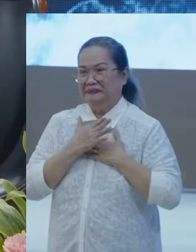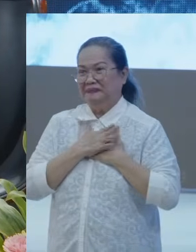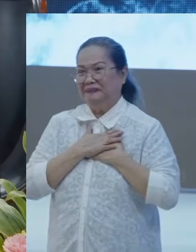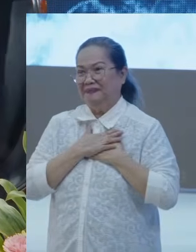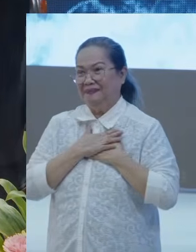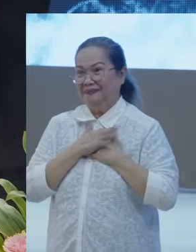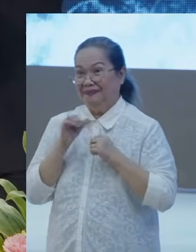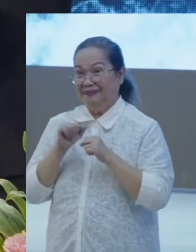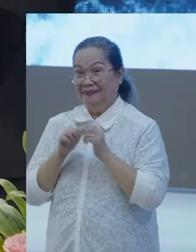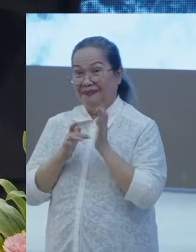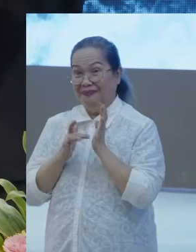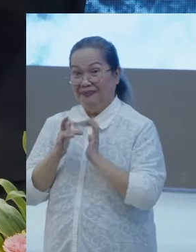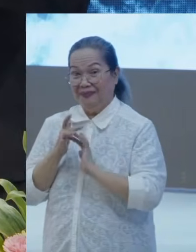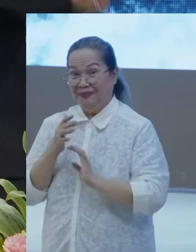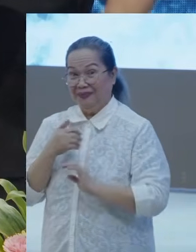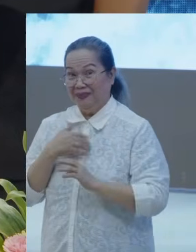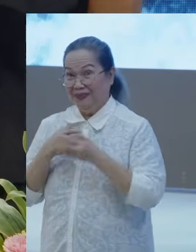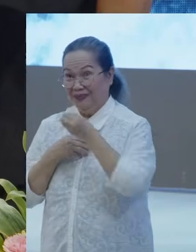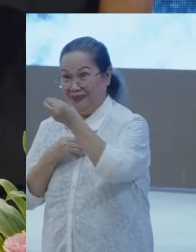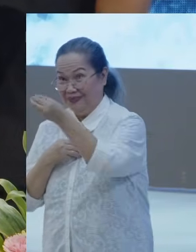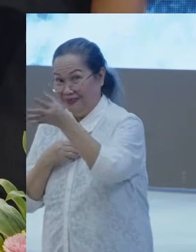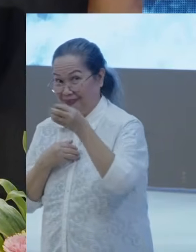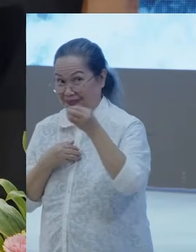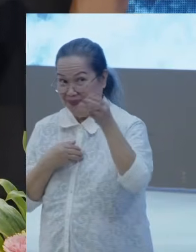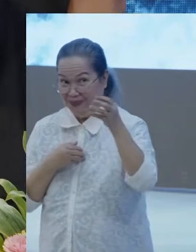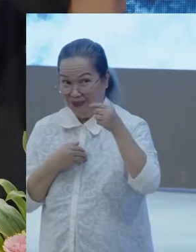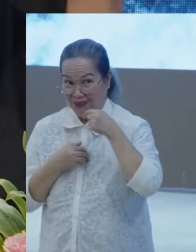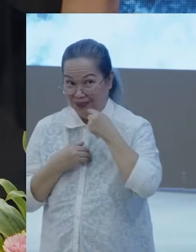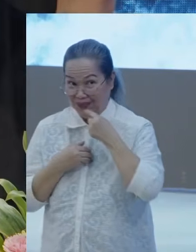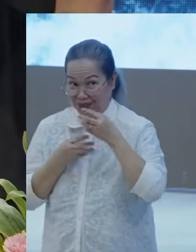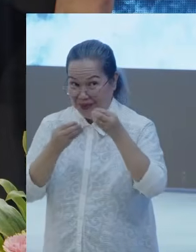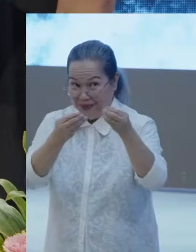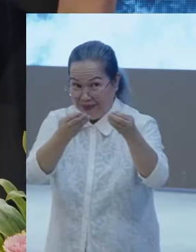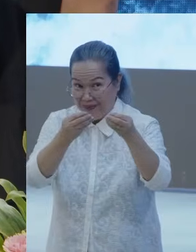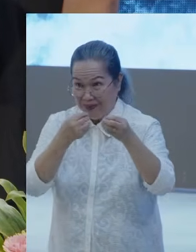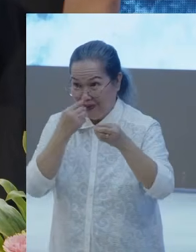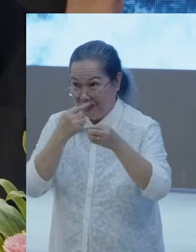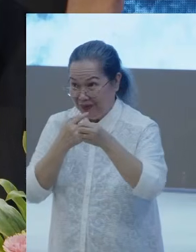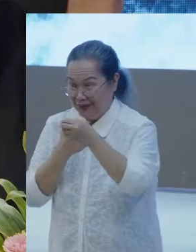So alam niya kung sino ang binigyan niya at sino ang hindi. Di ba?